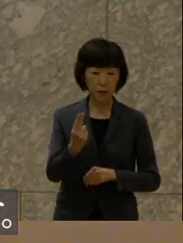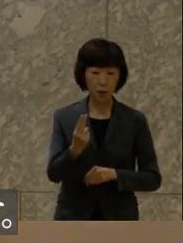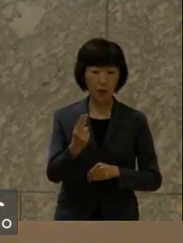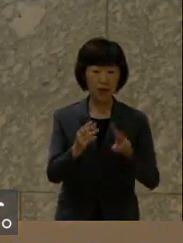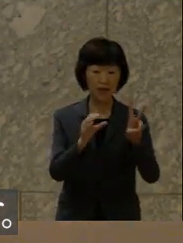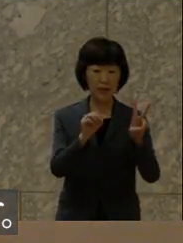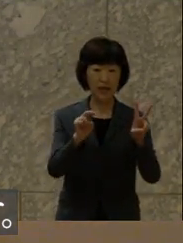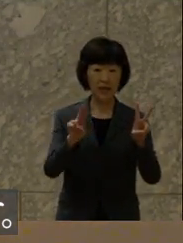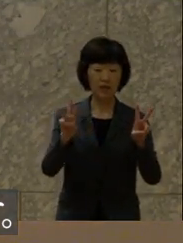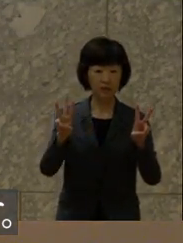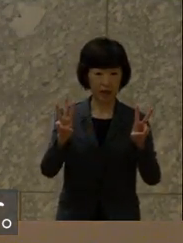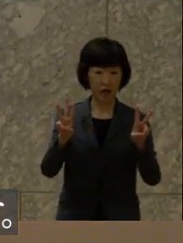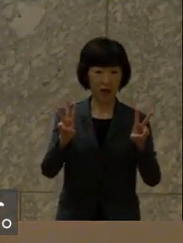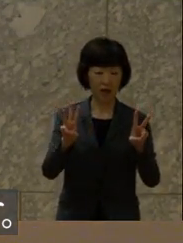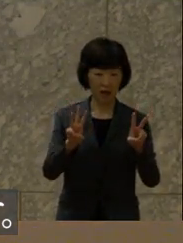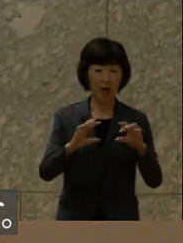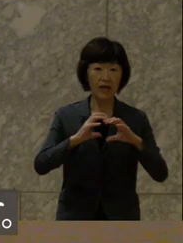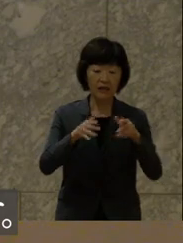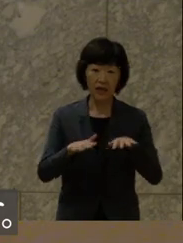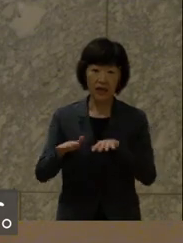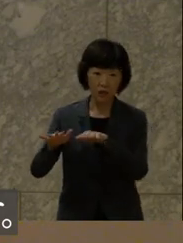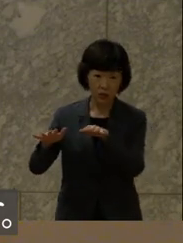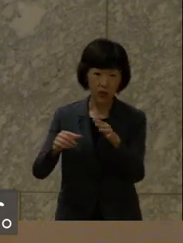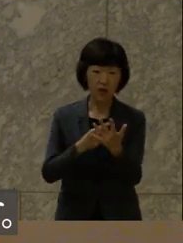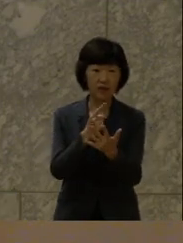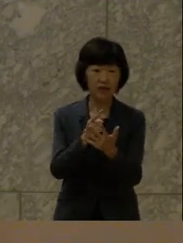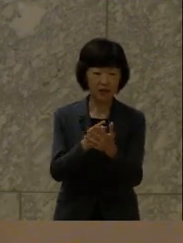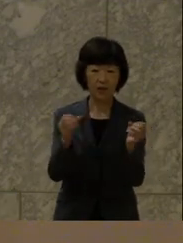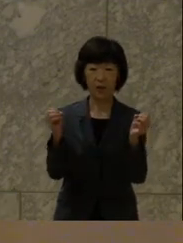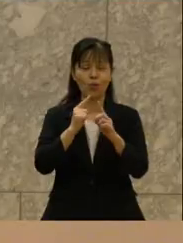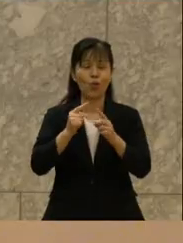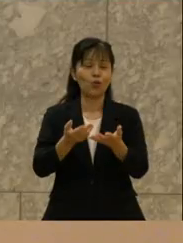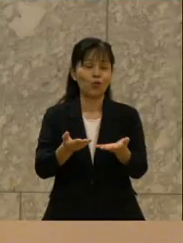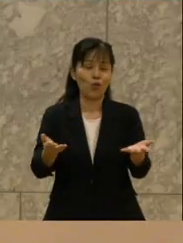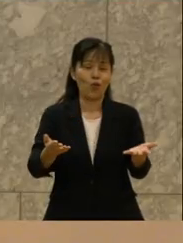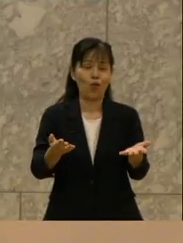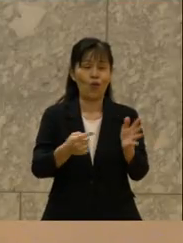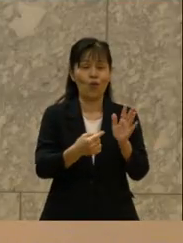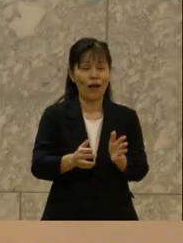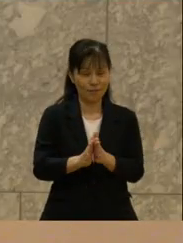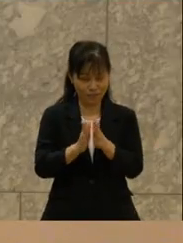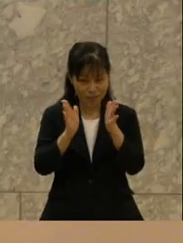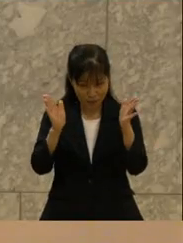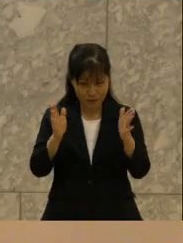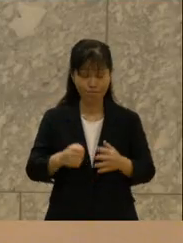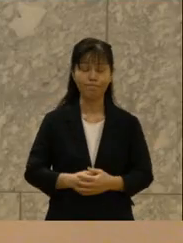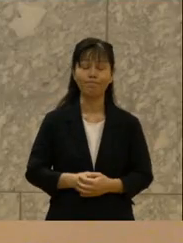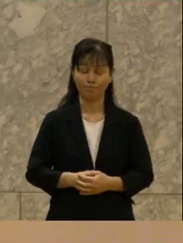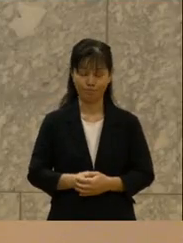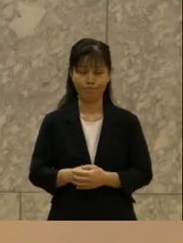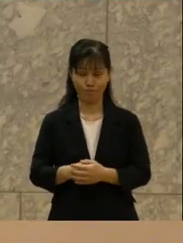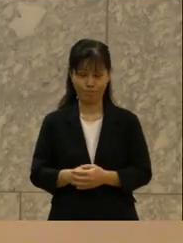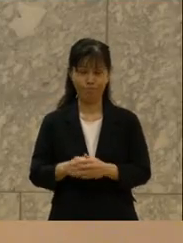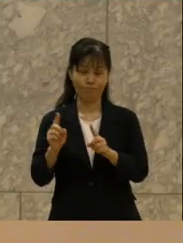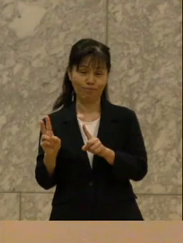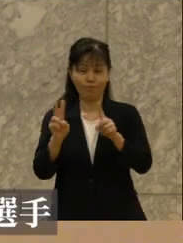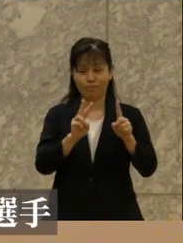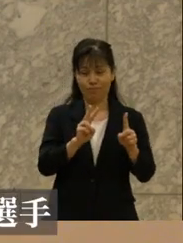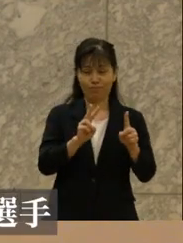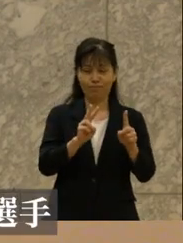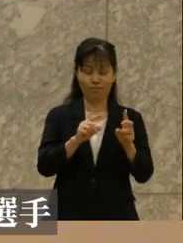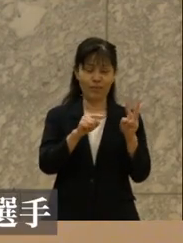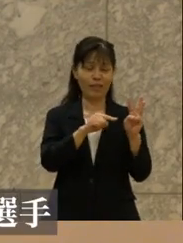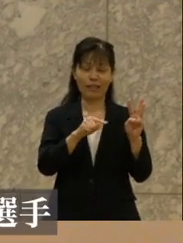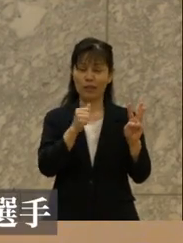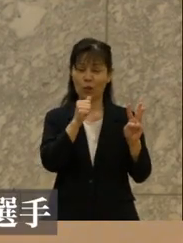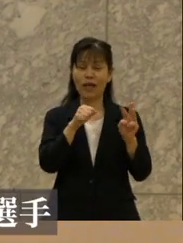世界陸上出場アスリートトークショーですまずは登壇者のご紹介です